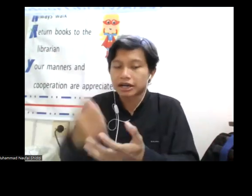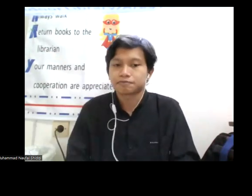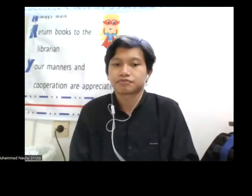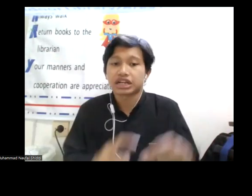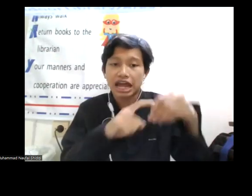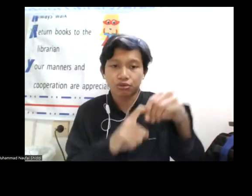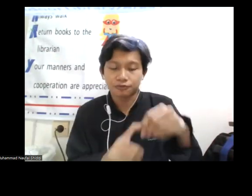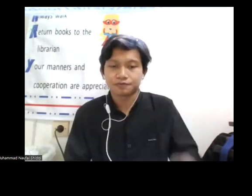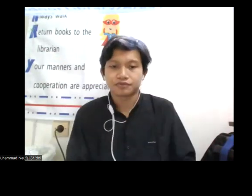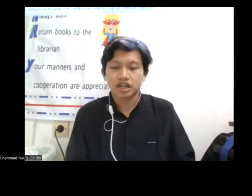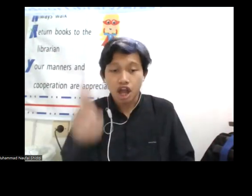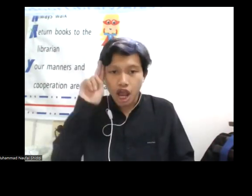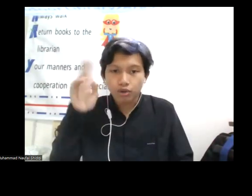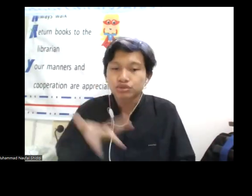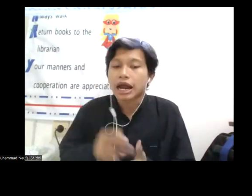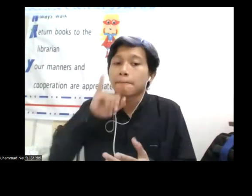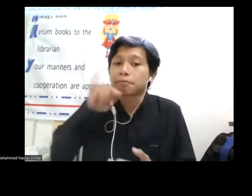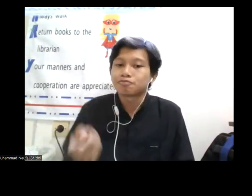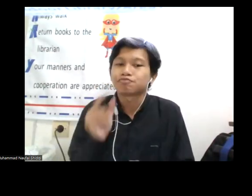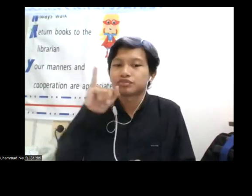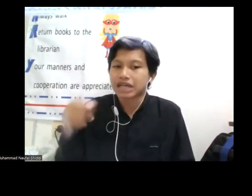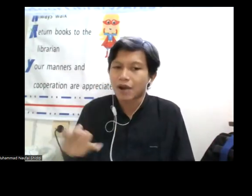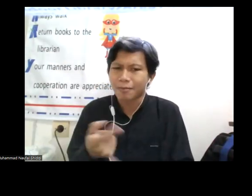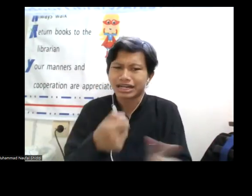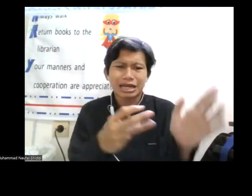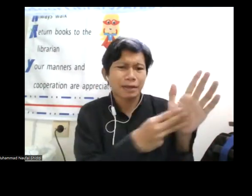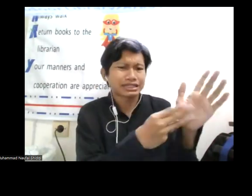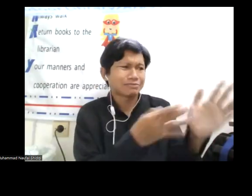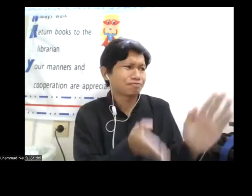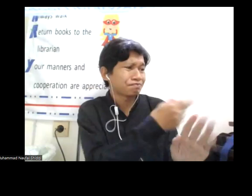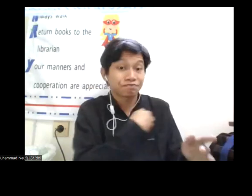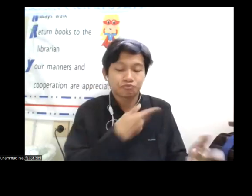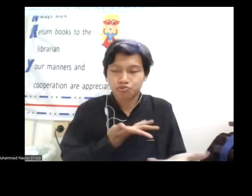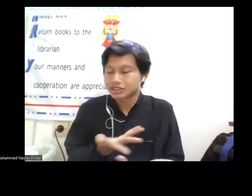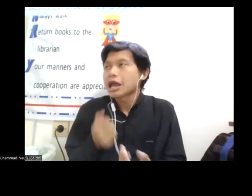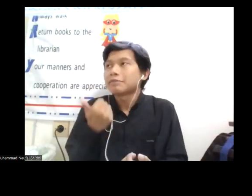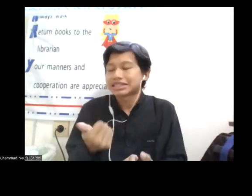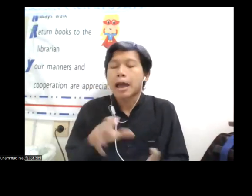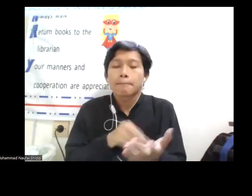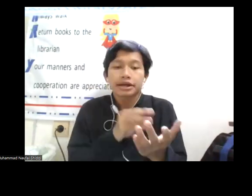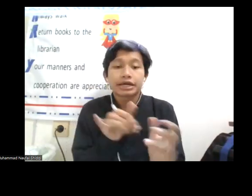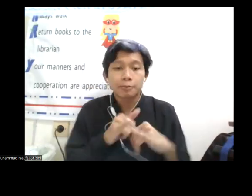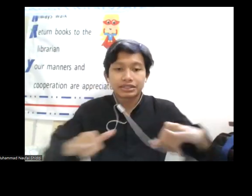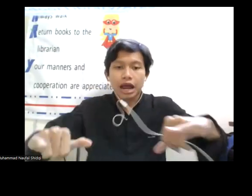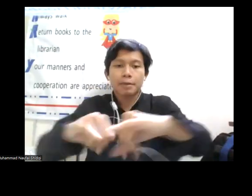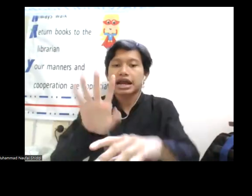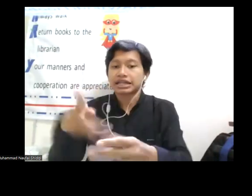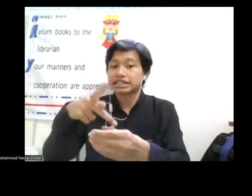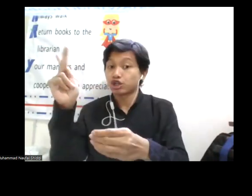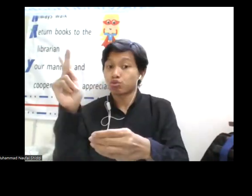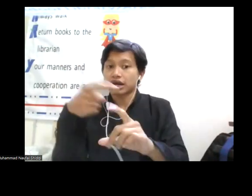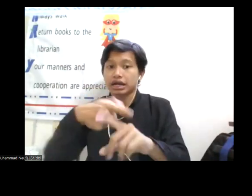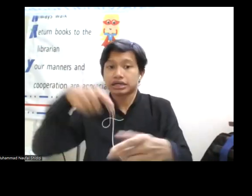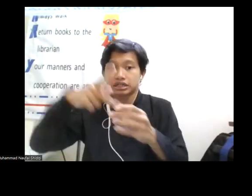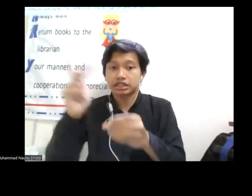untuk menanggapi ke arah mie Yunita tadi Mungkin nanti kita di luar sesi ini Kita bisa belajar bersama atau tadi mengajak kolak untuk